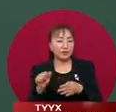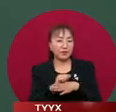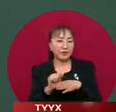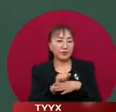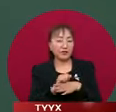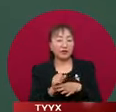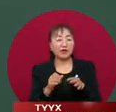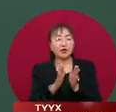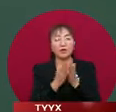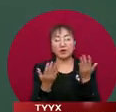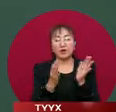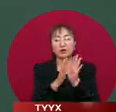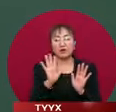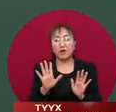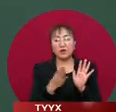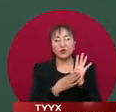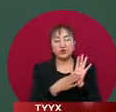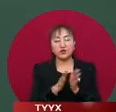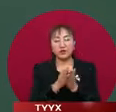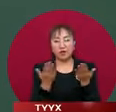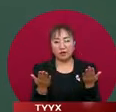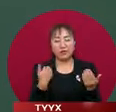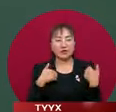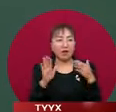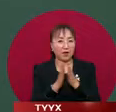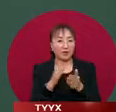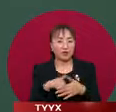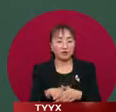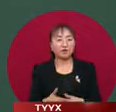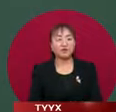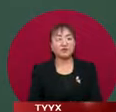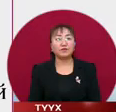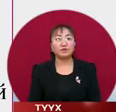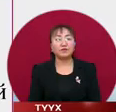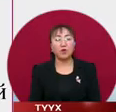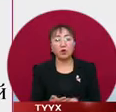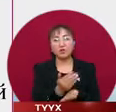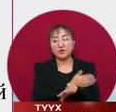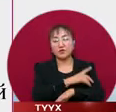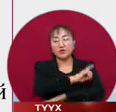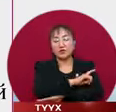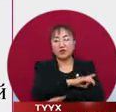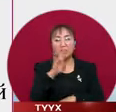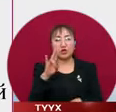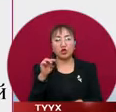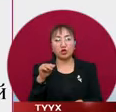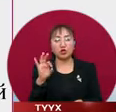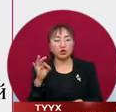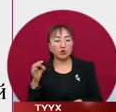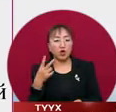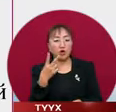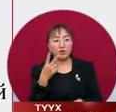59-р талыг нэгээд багштайгаа хамт хичээлдээ идэвхтэй оролцоорой хүүхдүүдээ. За, бид өмнөх хичээлээр нийтийн тооллын өмнөх